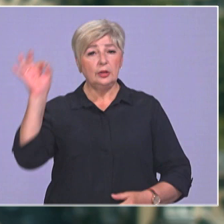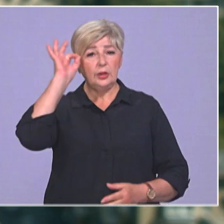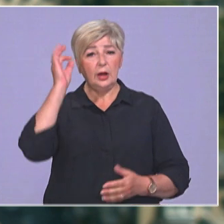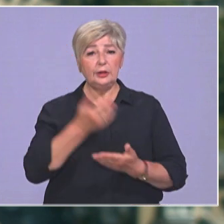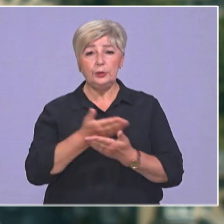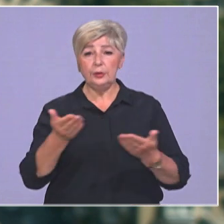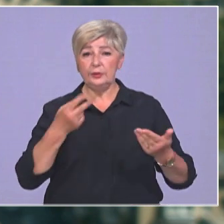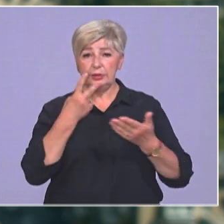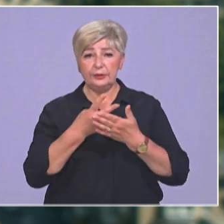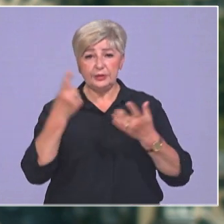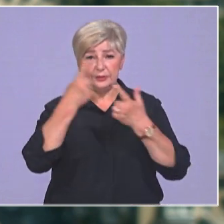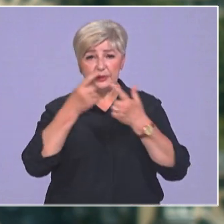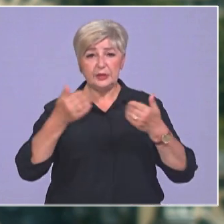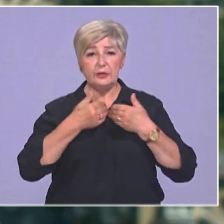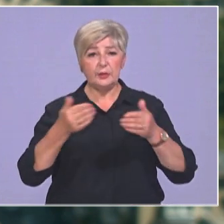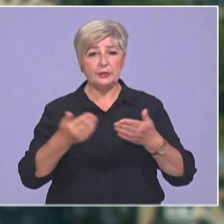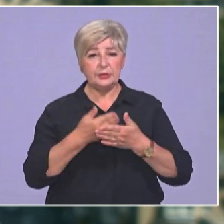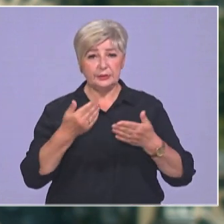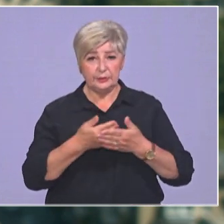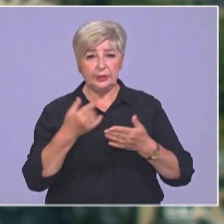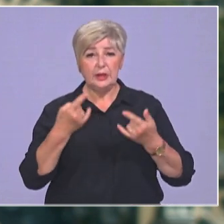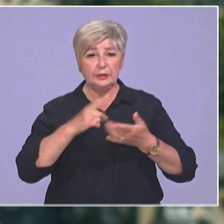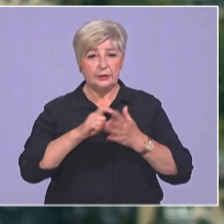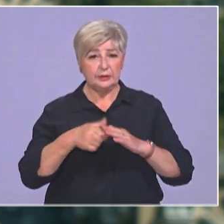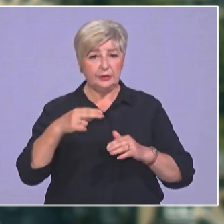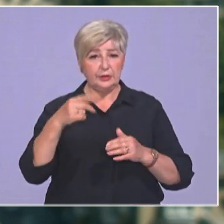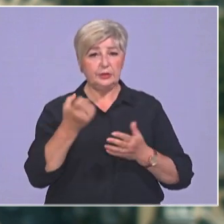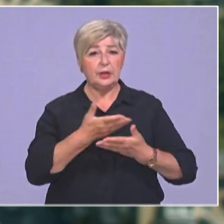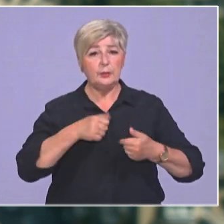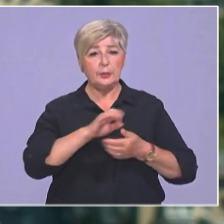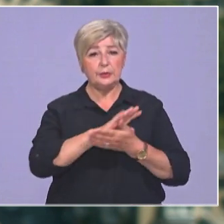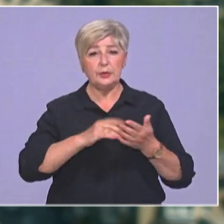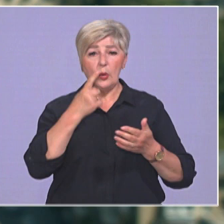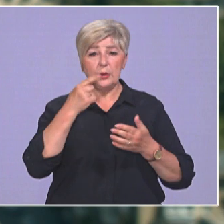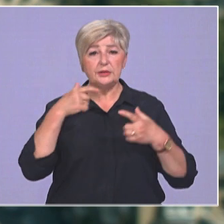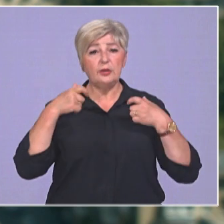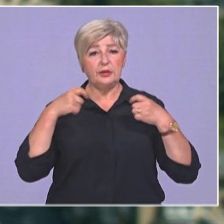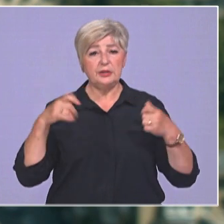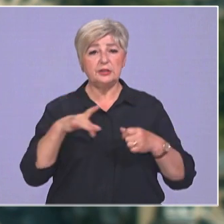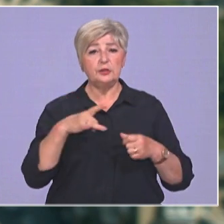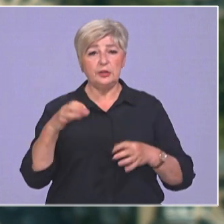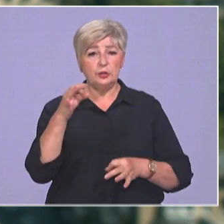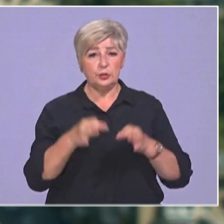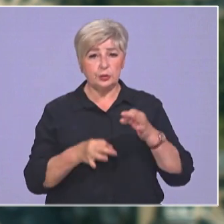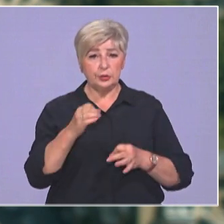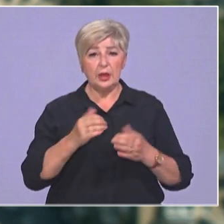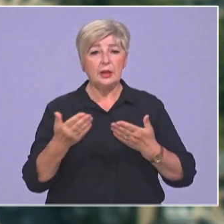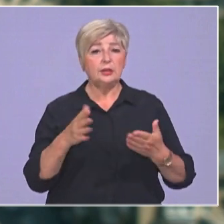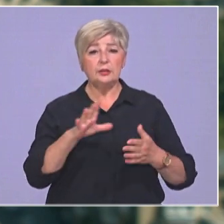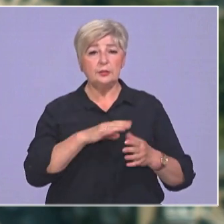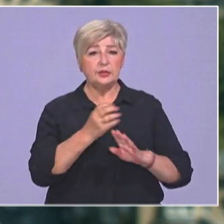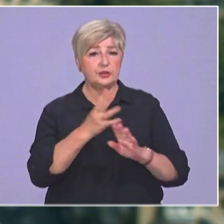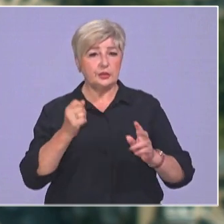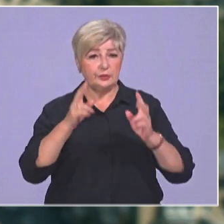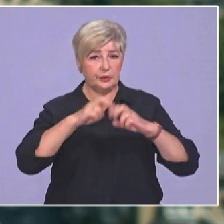Нагадуємо, ви дивитеся інформаційний випуск новин на телеканалі Д1, і ми продовжуємо. У Красногвардійському районному суді відбувся черговий